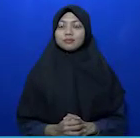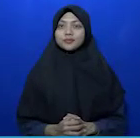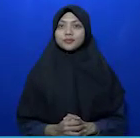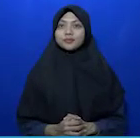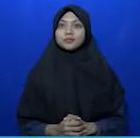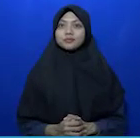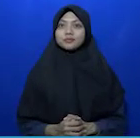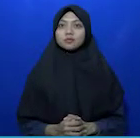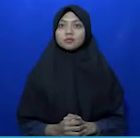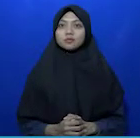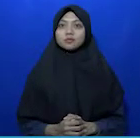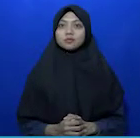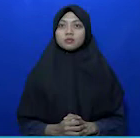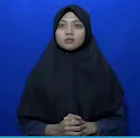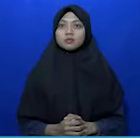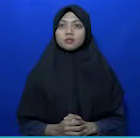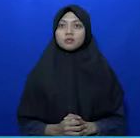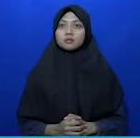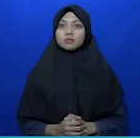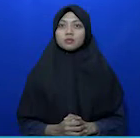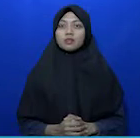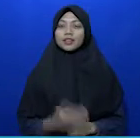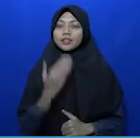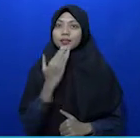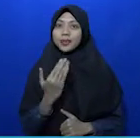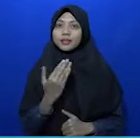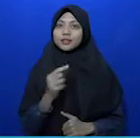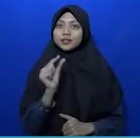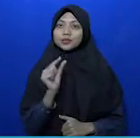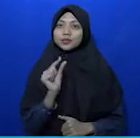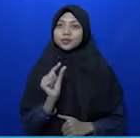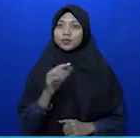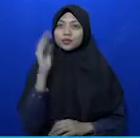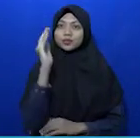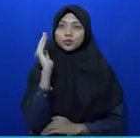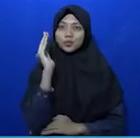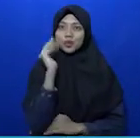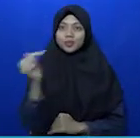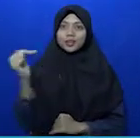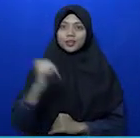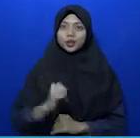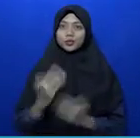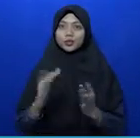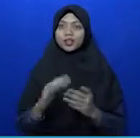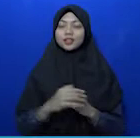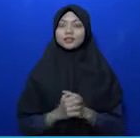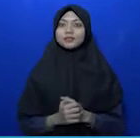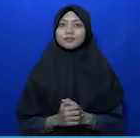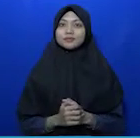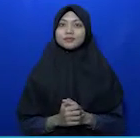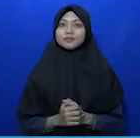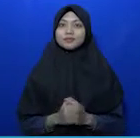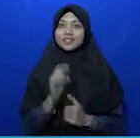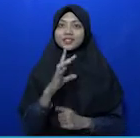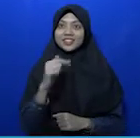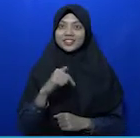Indonesia. Sekali lagi kami ucapkan terima kasih kepada para narasumber yang hadir pada siang hari